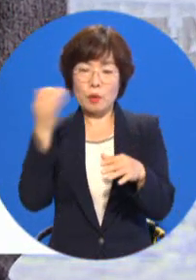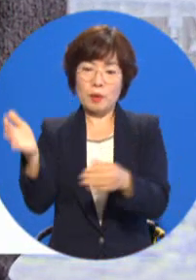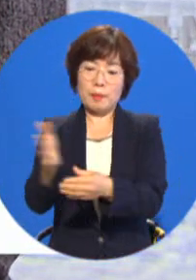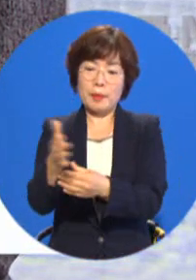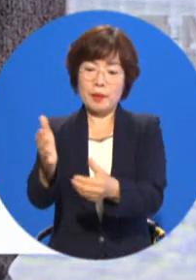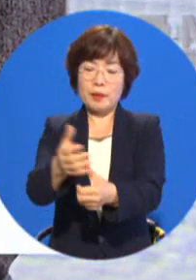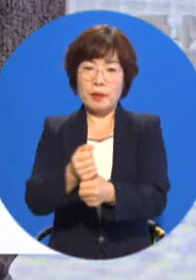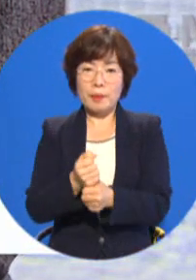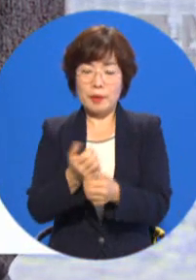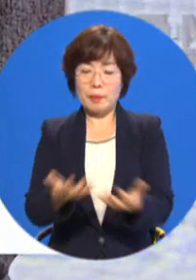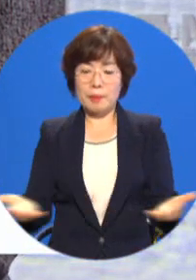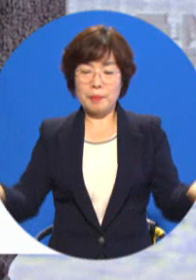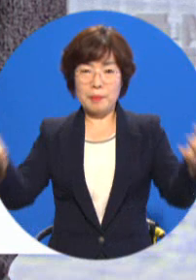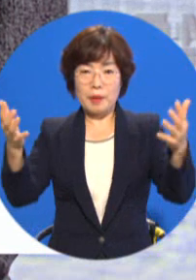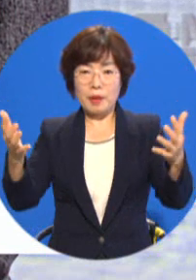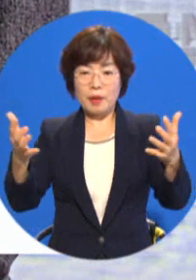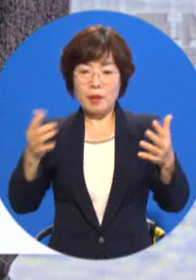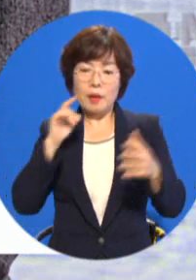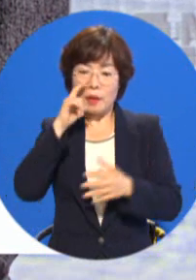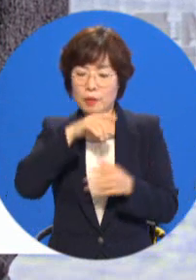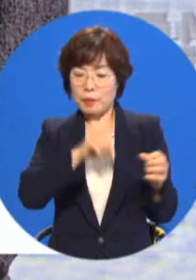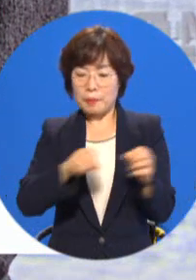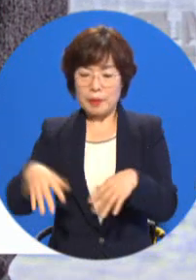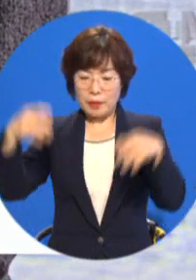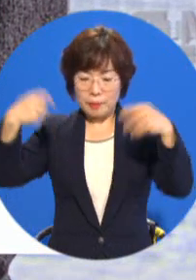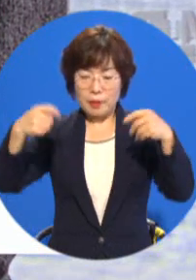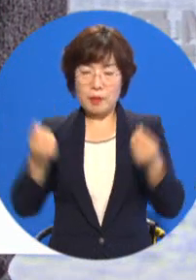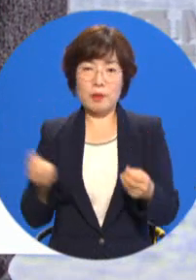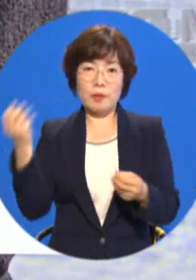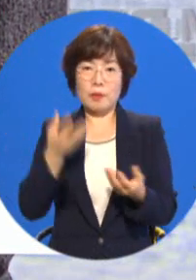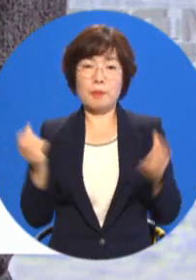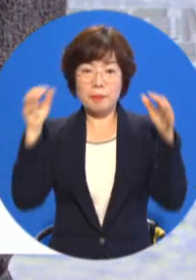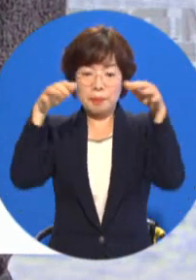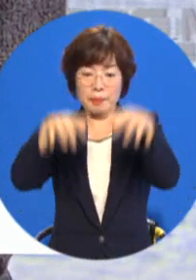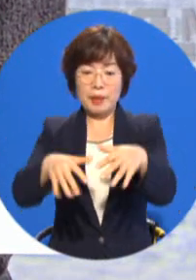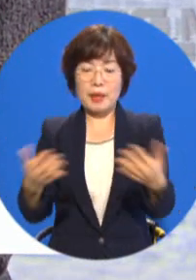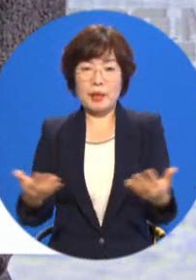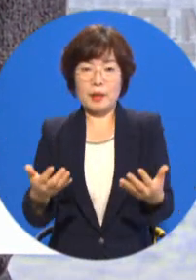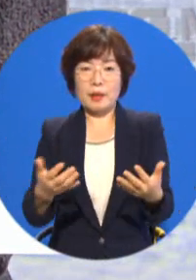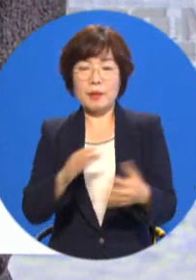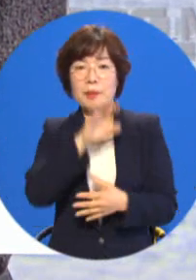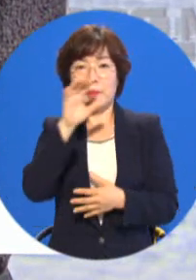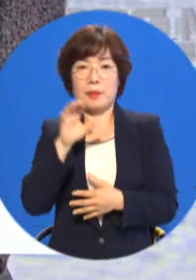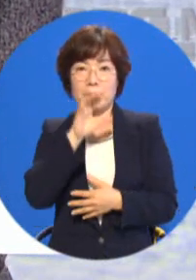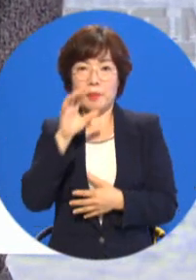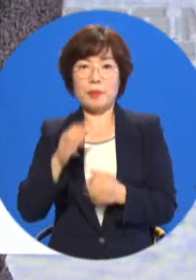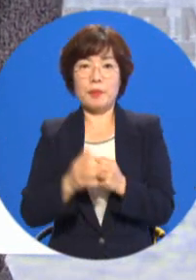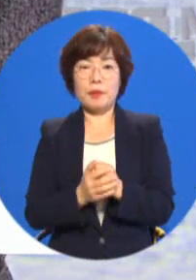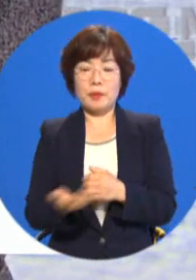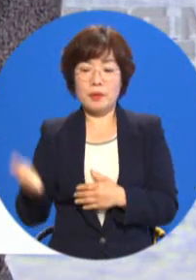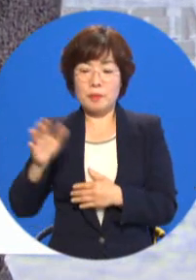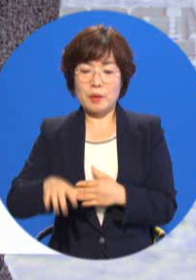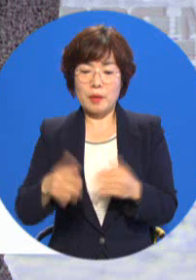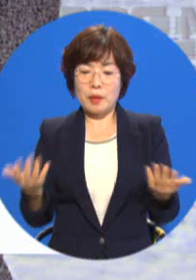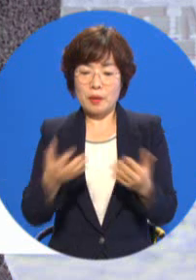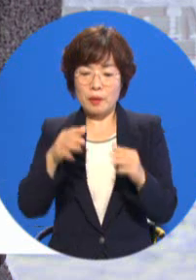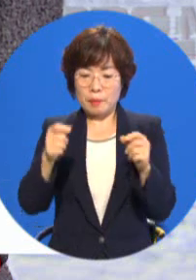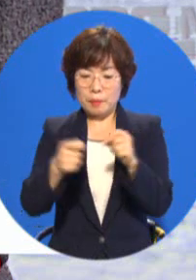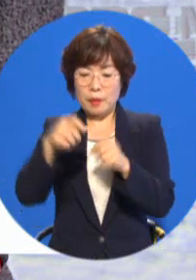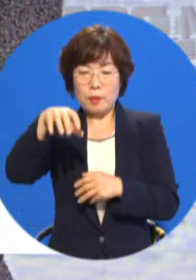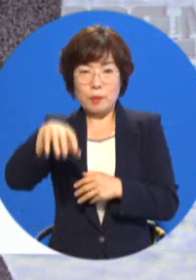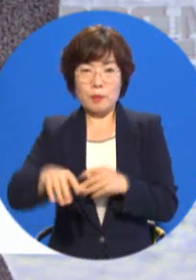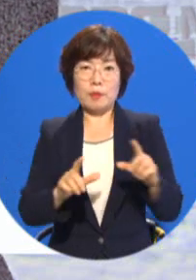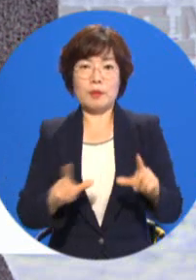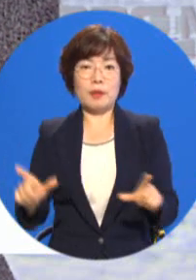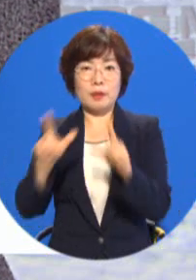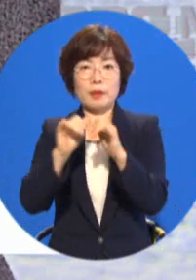정치망 어업은 그물에 이물질을 털어내고 다시 바닷속에 설치하는 작업을 반복합니다. 그런데 작업장 인근 주민들이